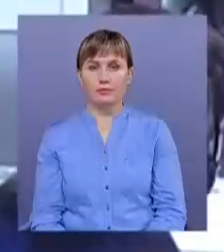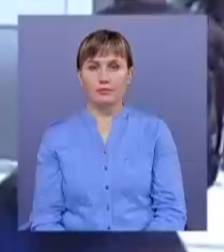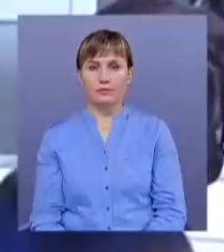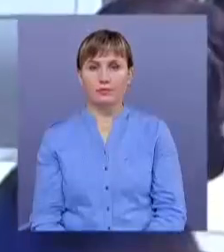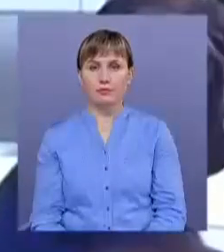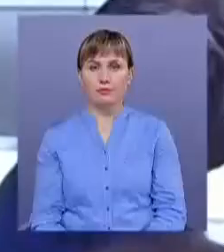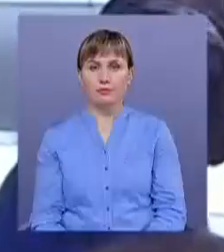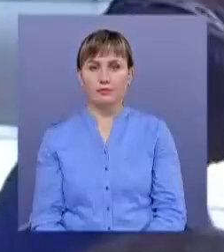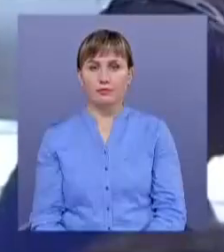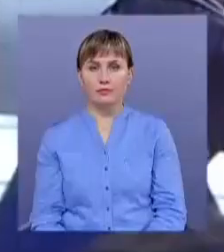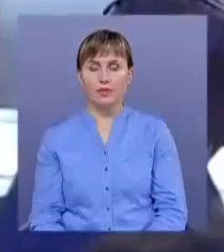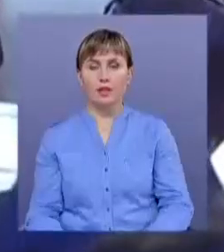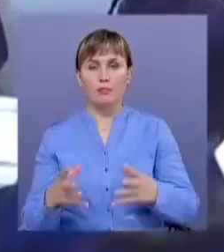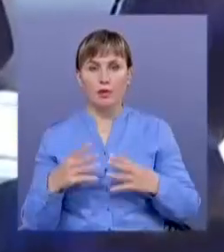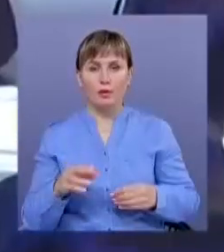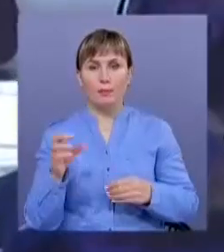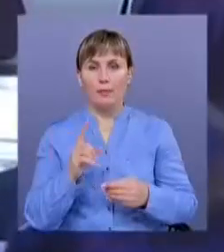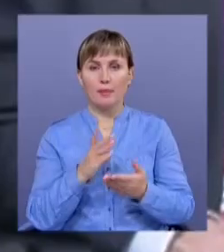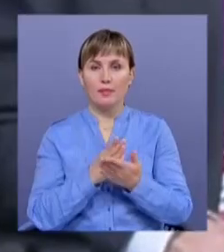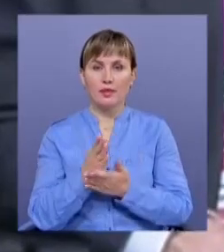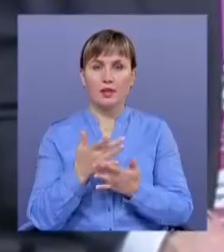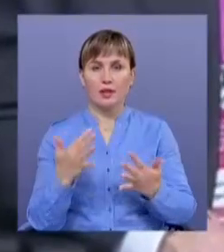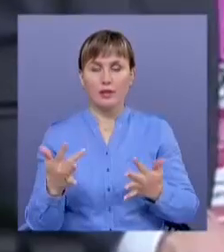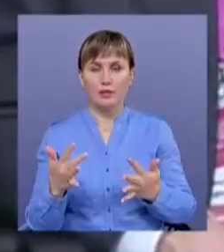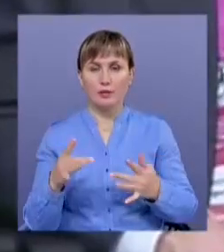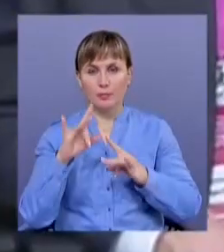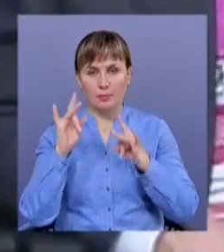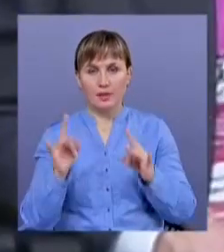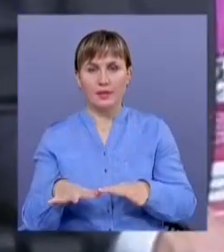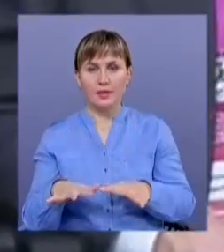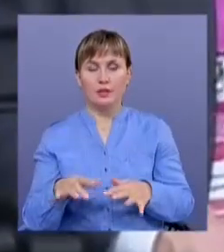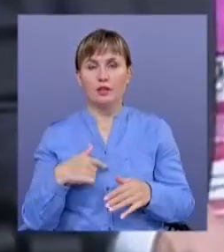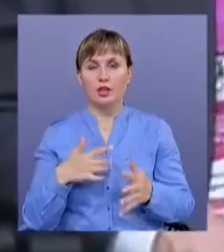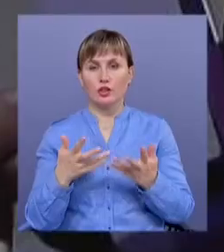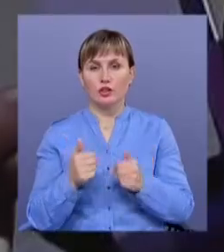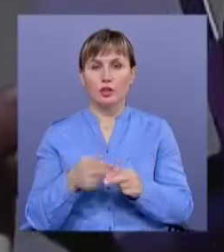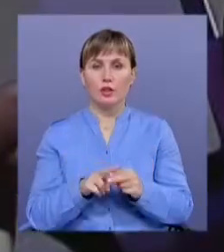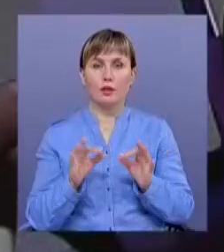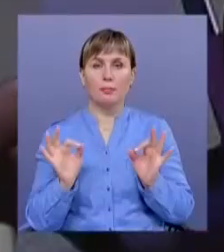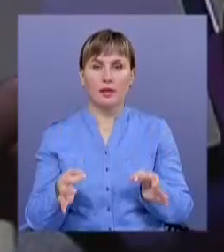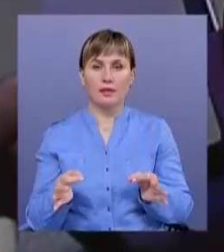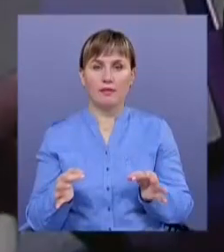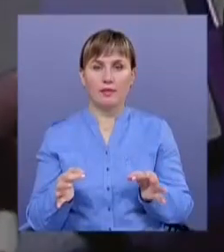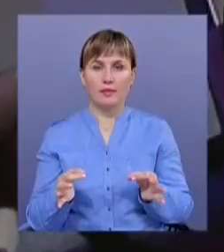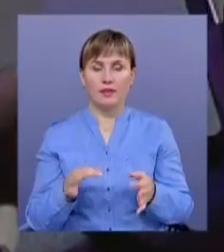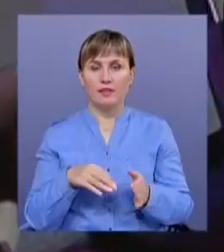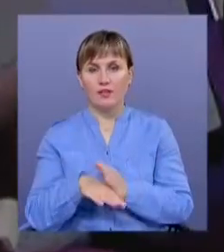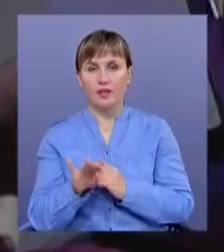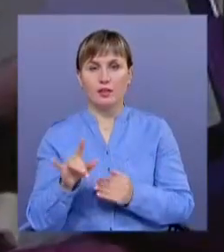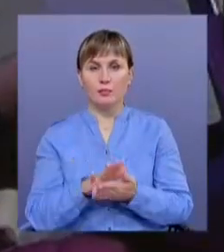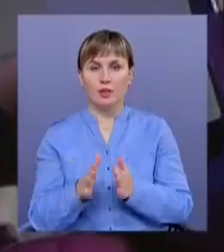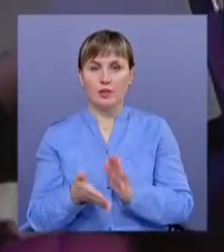Спокойное, без политических потрясений, я считаю, это правильный выход из положения.